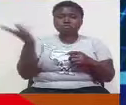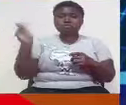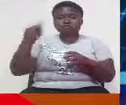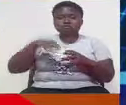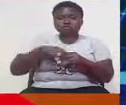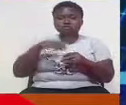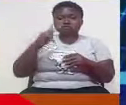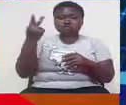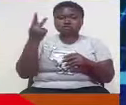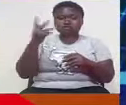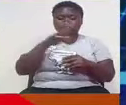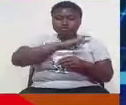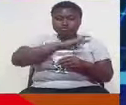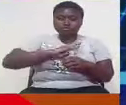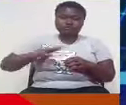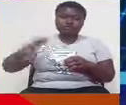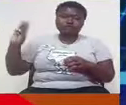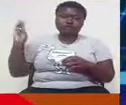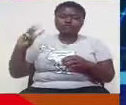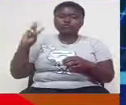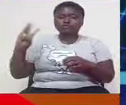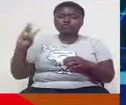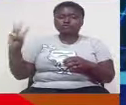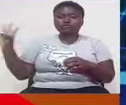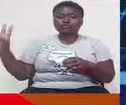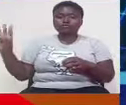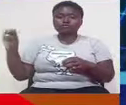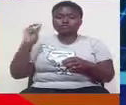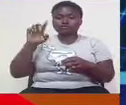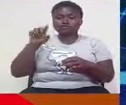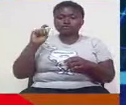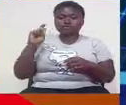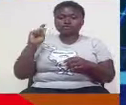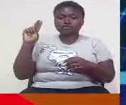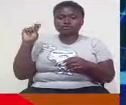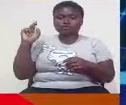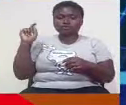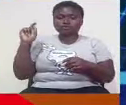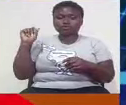wa Kenya. Watuwa mukire mwekwe mwako wetu kira